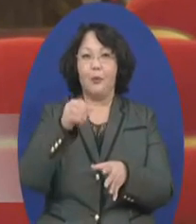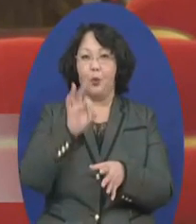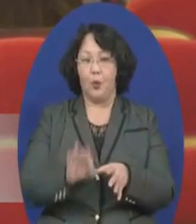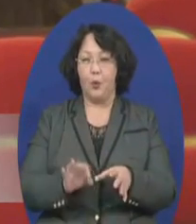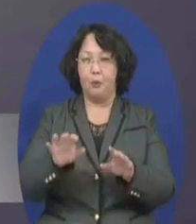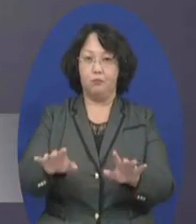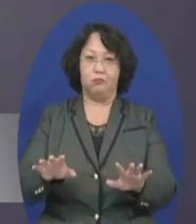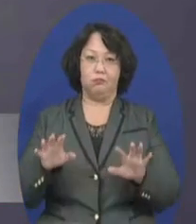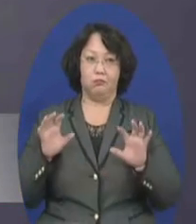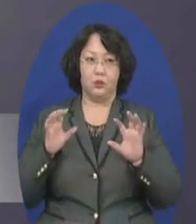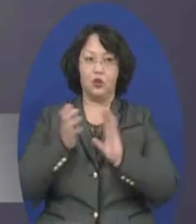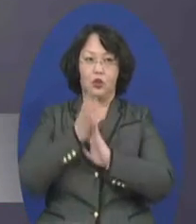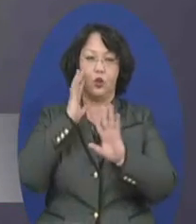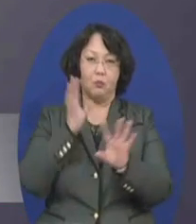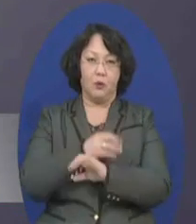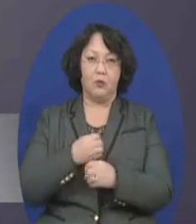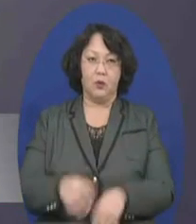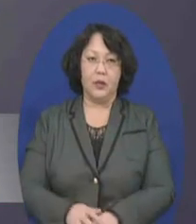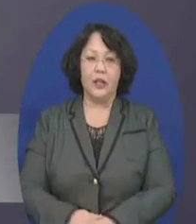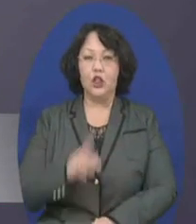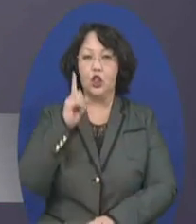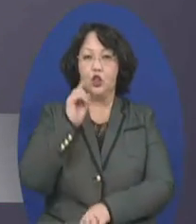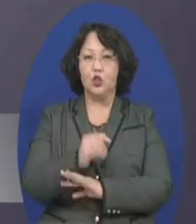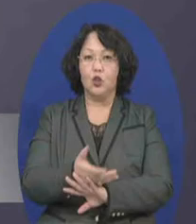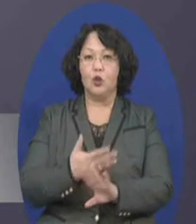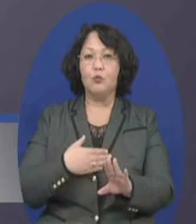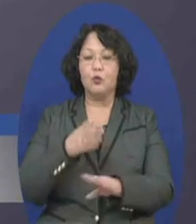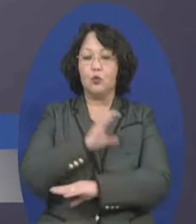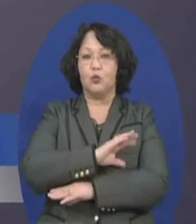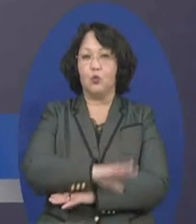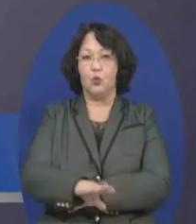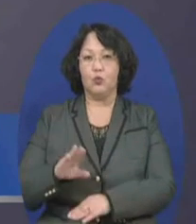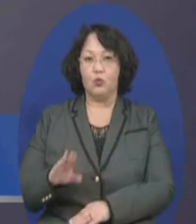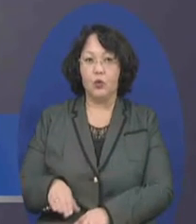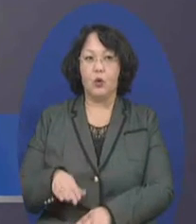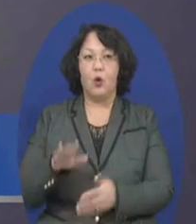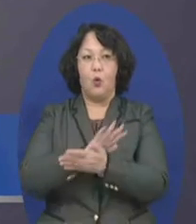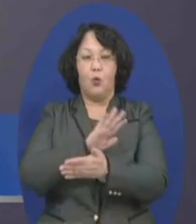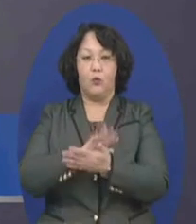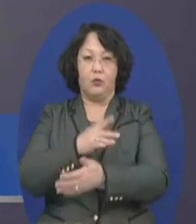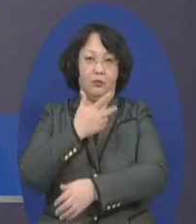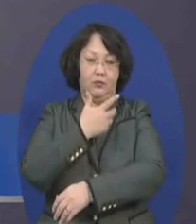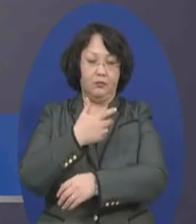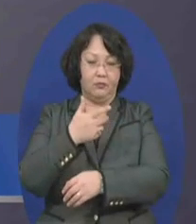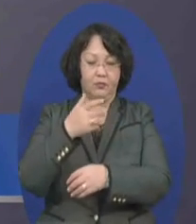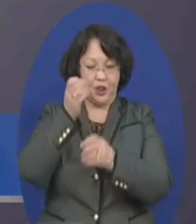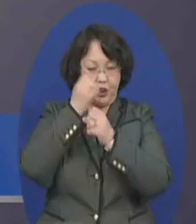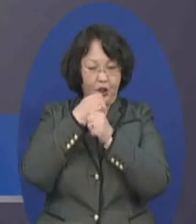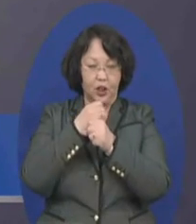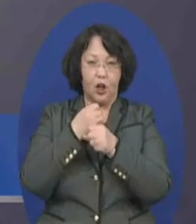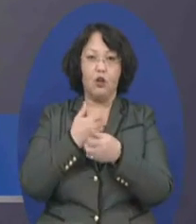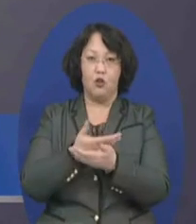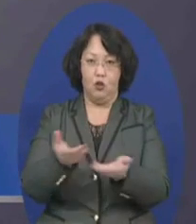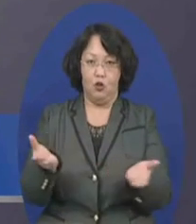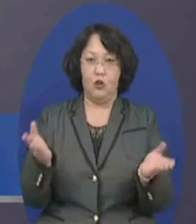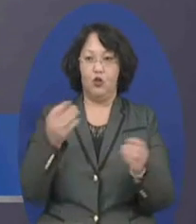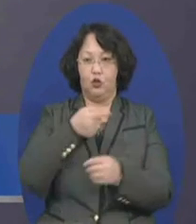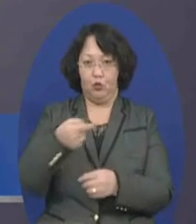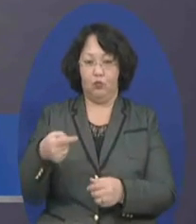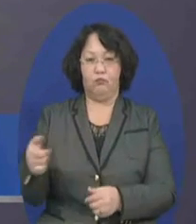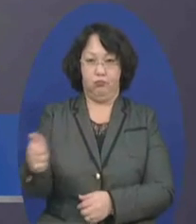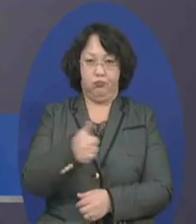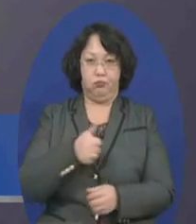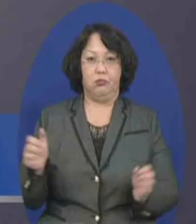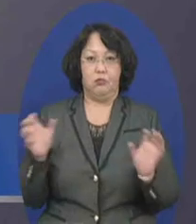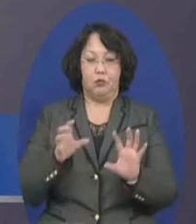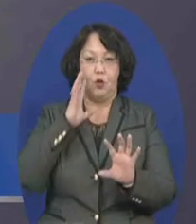дүүргэлттэй зохион байгуулсан байна. Нэг өдрийн өмнө бүх одоо оролцох сурагчдад маань төргөвчлсэн шинжилгээ өгсөн байгаа. За мөн зохион байгуулалтанд ажиллаж байгаа